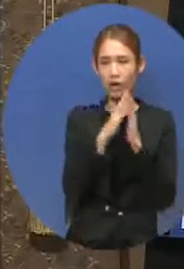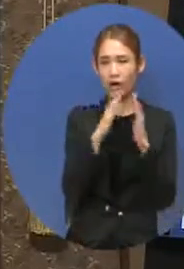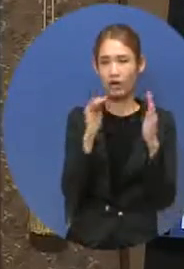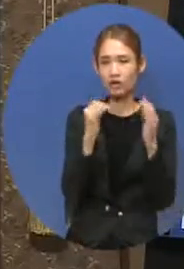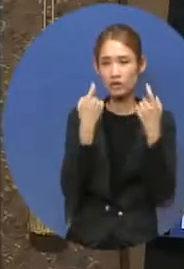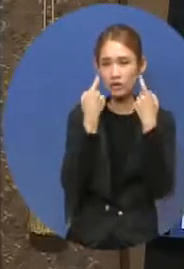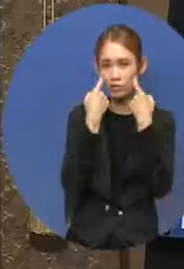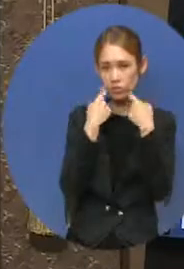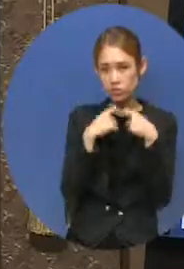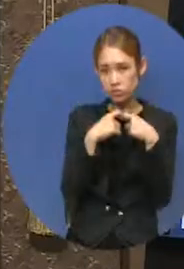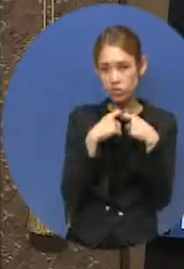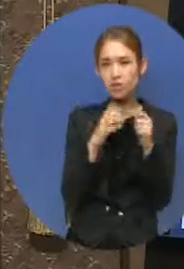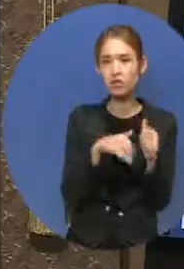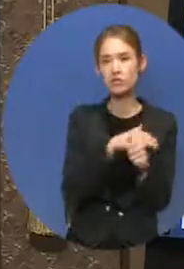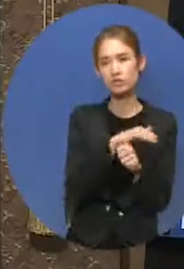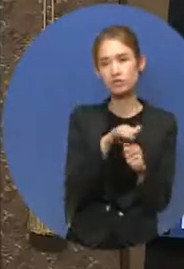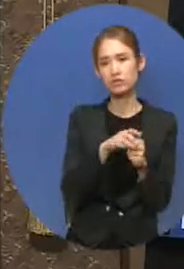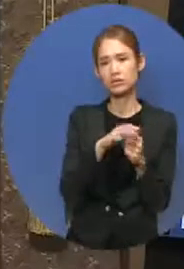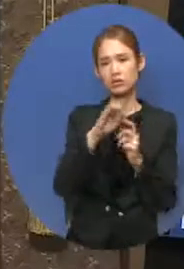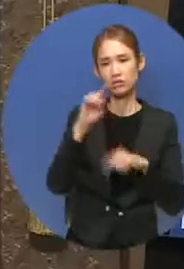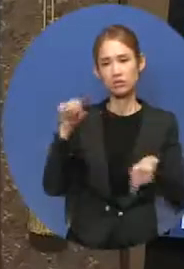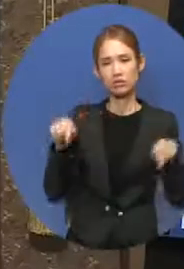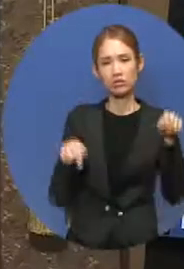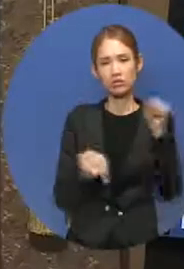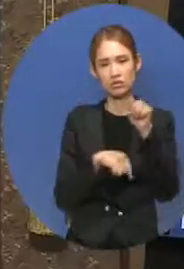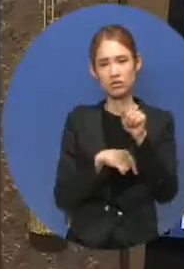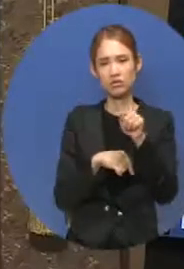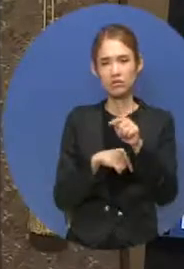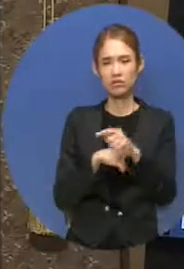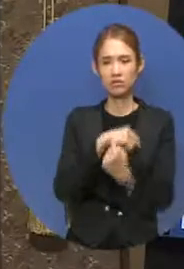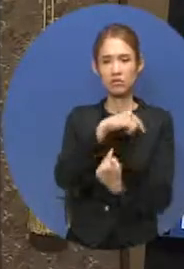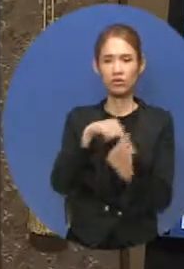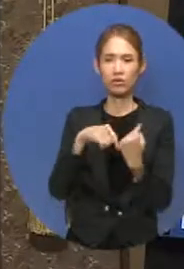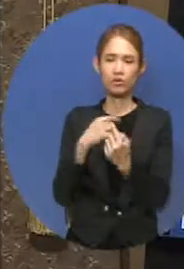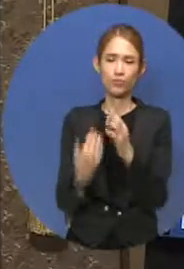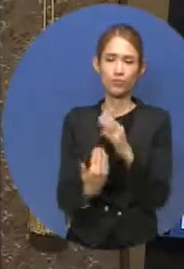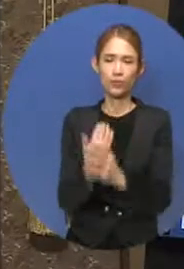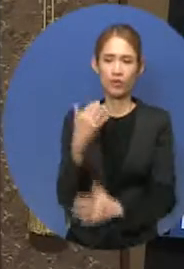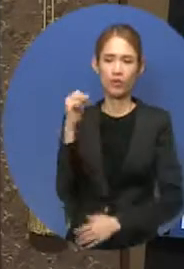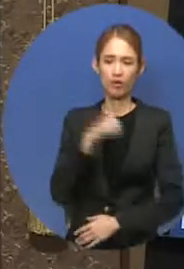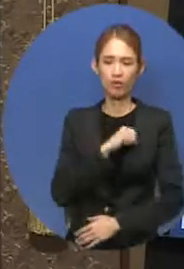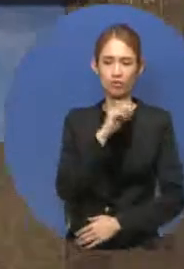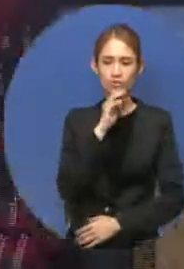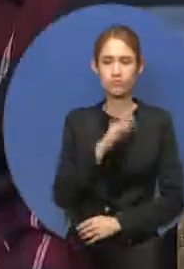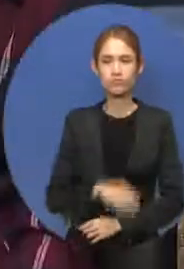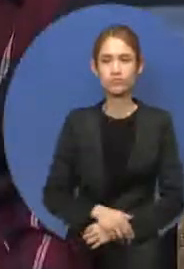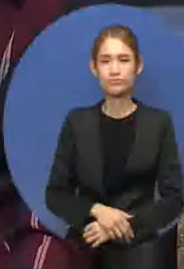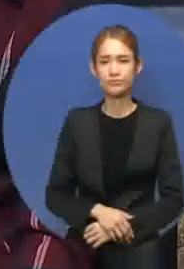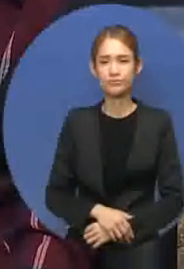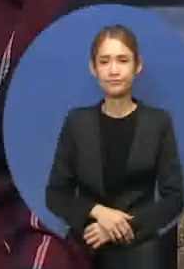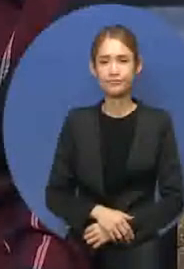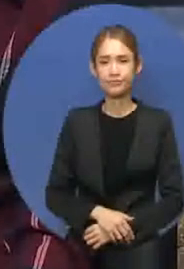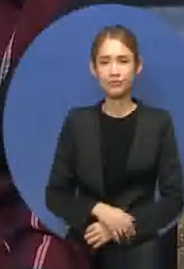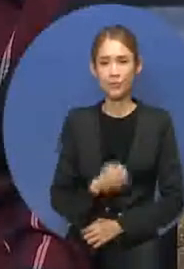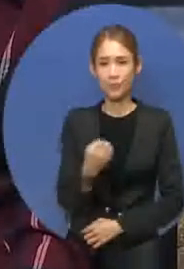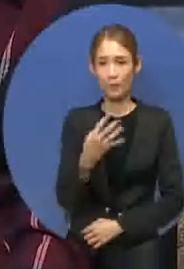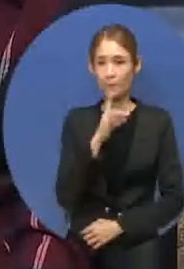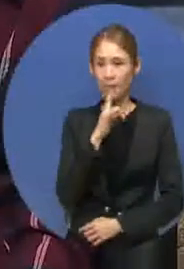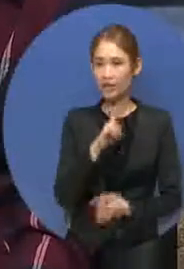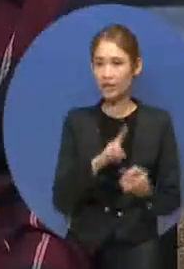점점 빠지시는 역적인 관계가 발생되어지더라고요. 아, 그러셨군요. 근데 이제 말씀하신